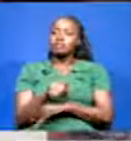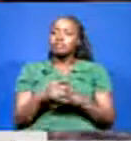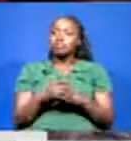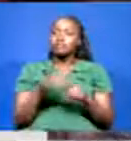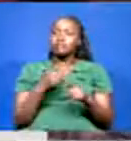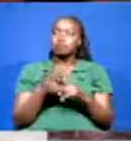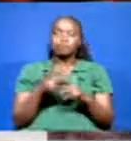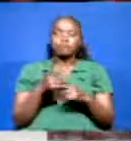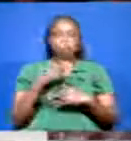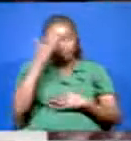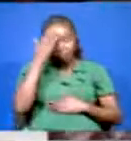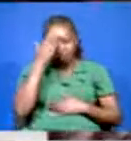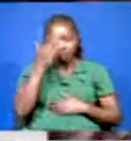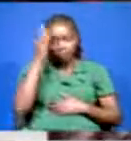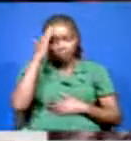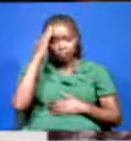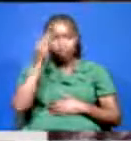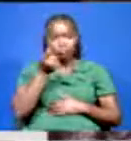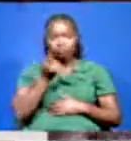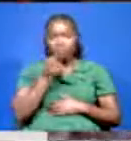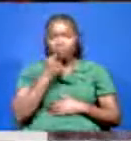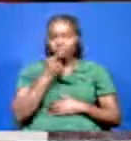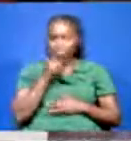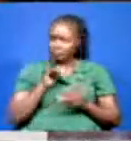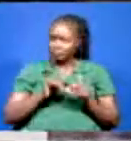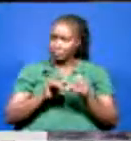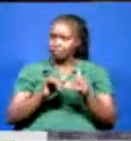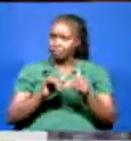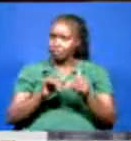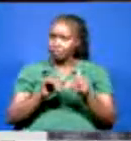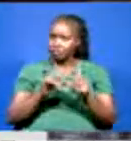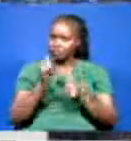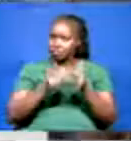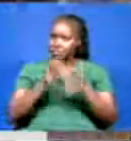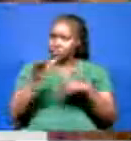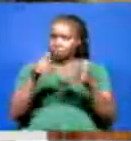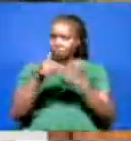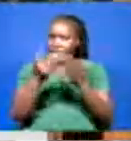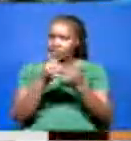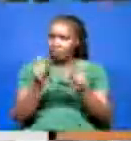upole najua madawa zilitoka na tutafuatilia tuone village yenye ijafika.